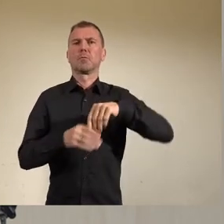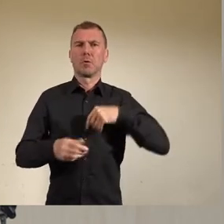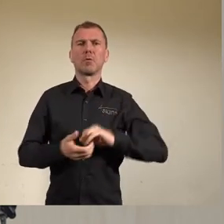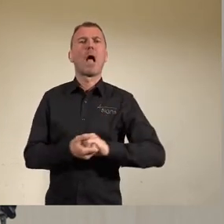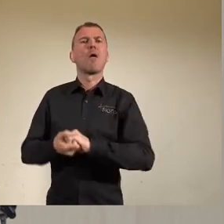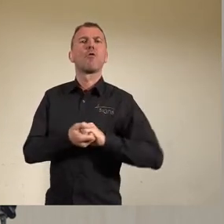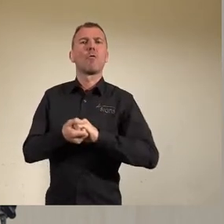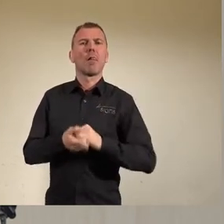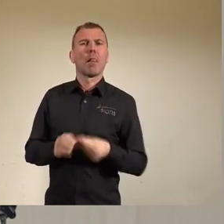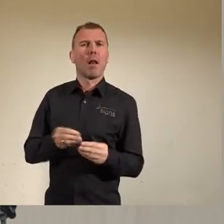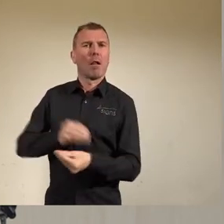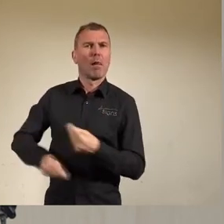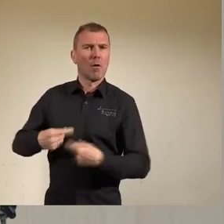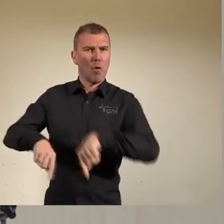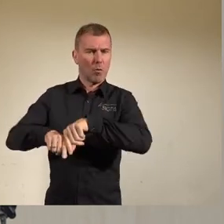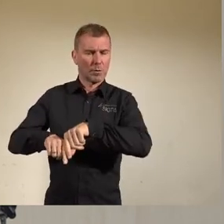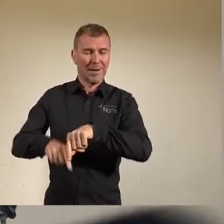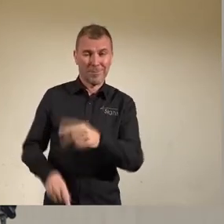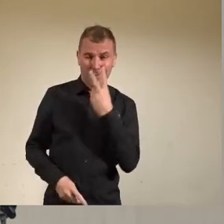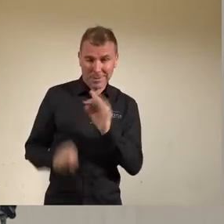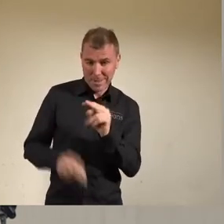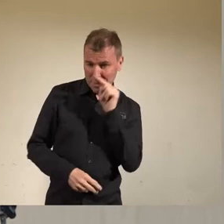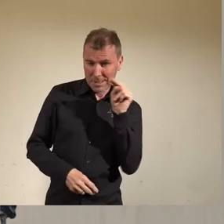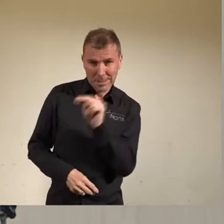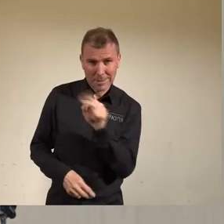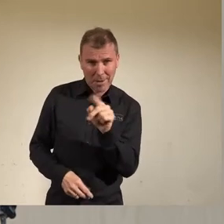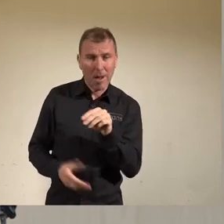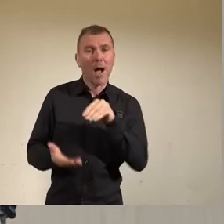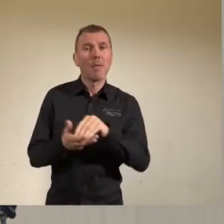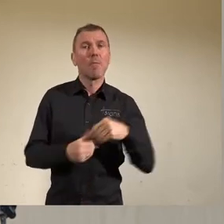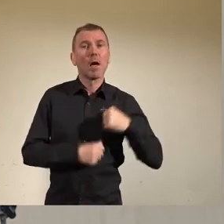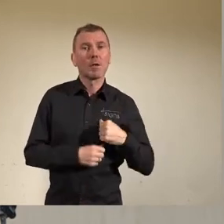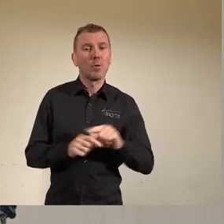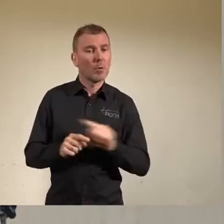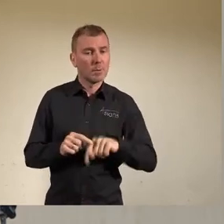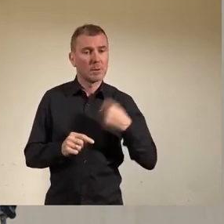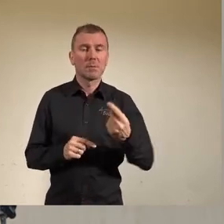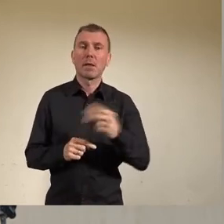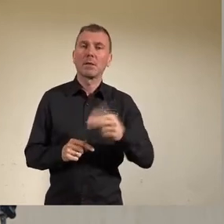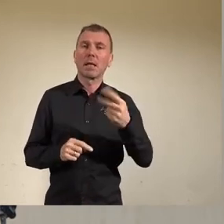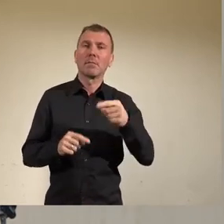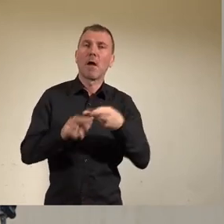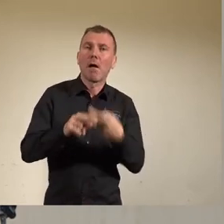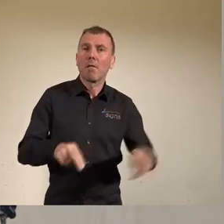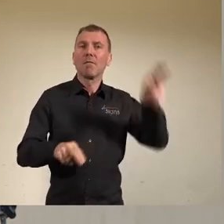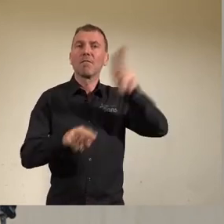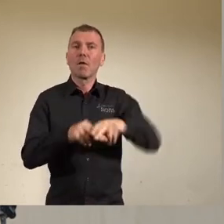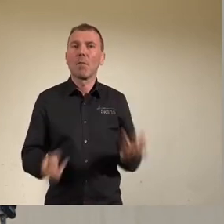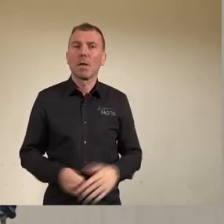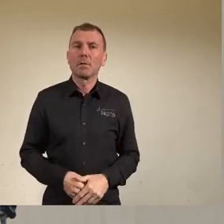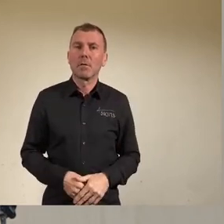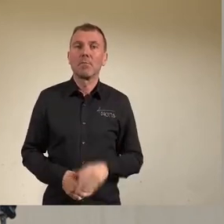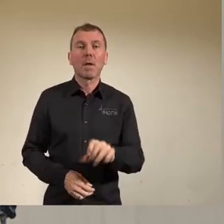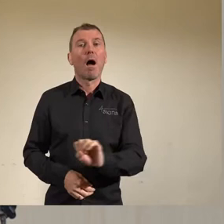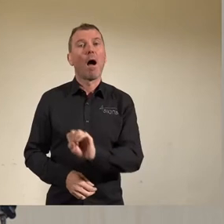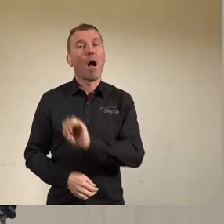Kungelrunde. Sieht man sich das aber genau an, dann werden sich die Parkgebühren bis 2023 verdoppeln. Also ist der Erfolg